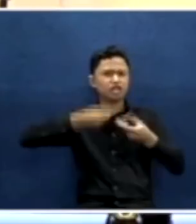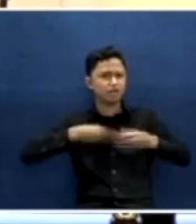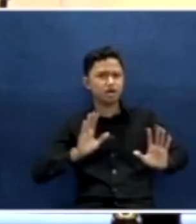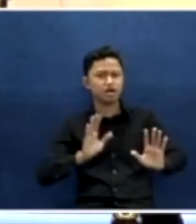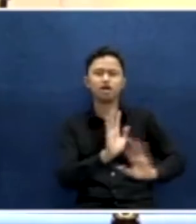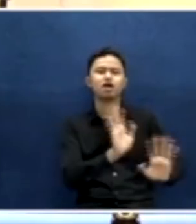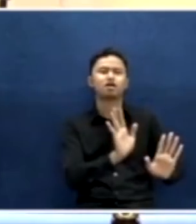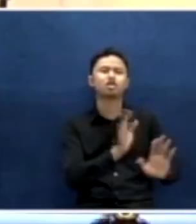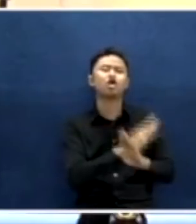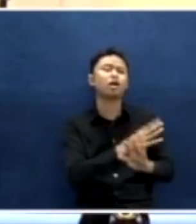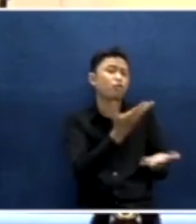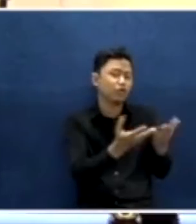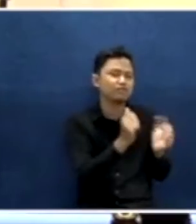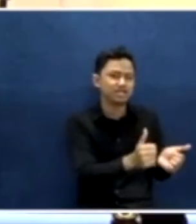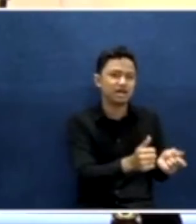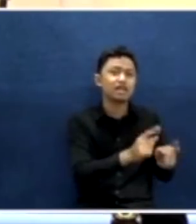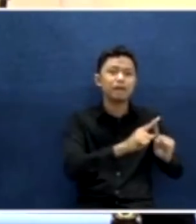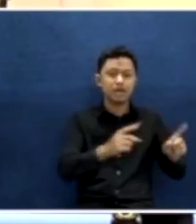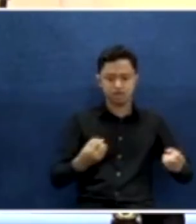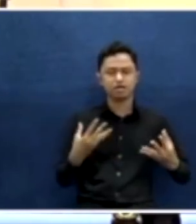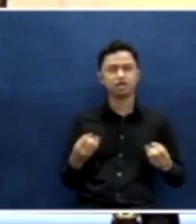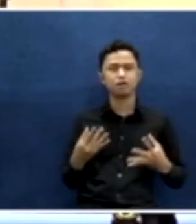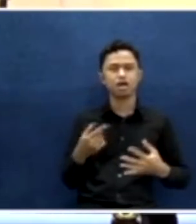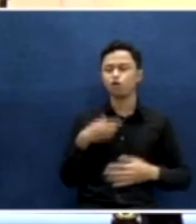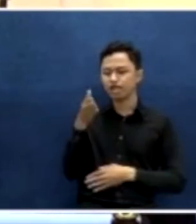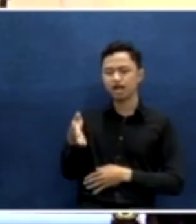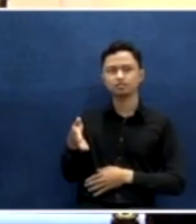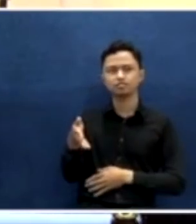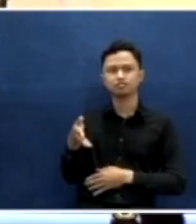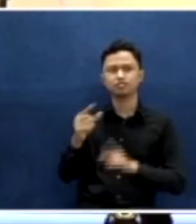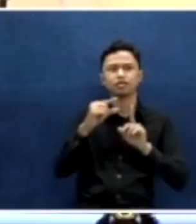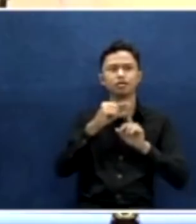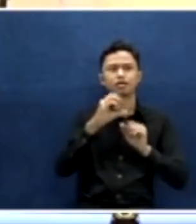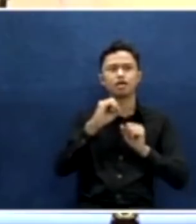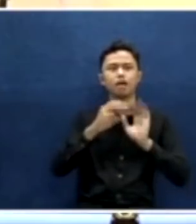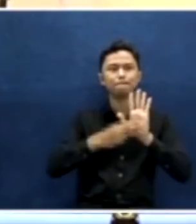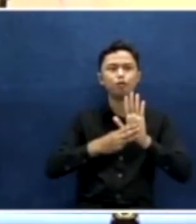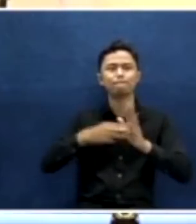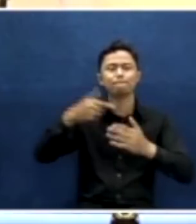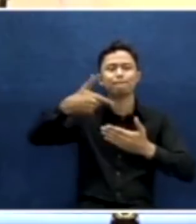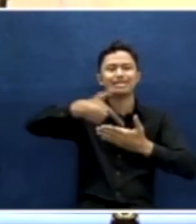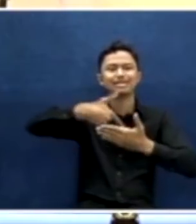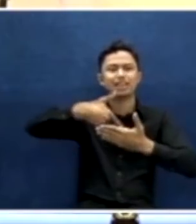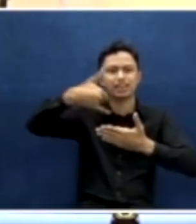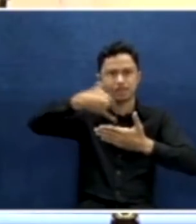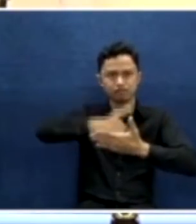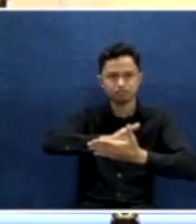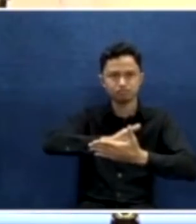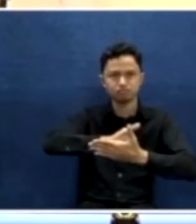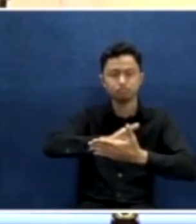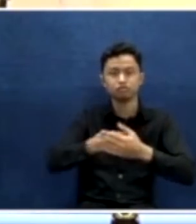kepada seorang laki-laki di pom bensin kita bensin kita Rp100 dan kita mengatakan